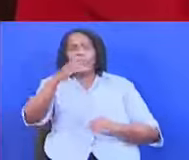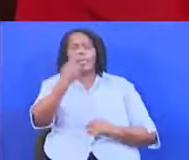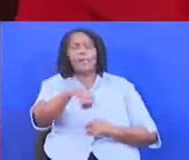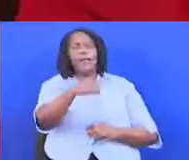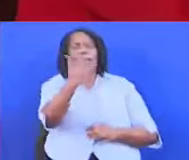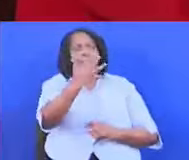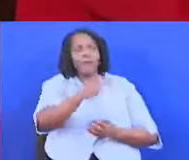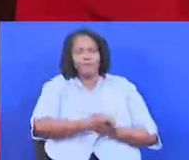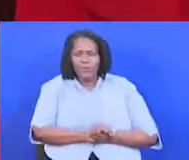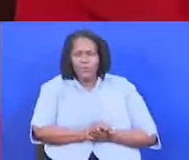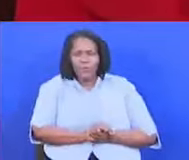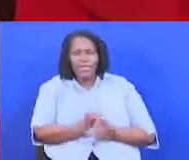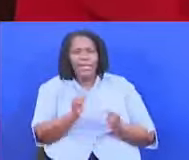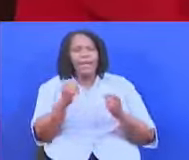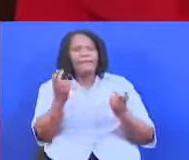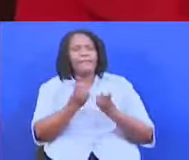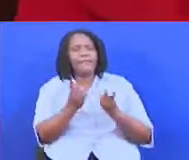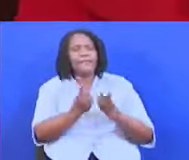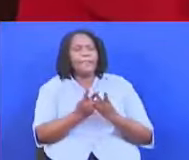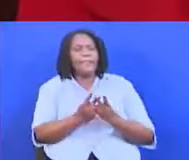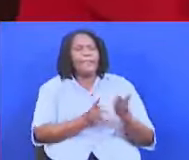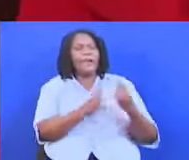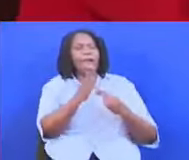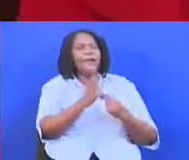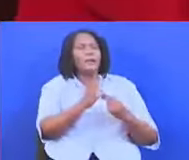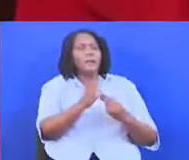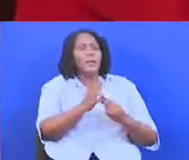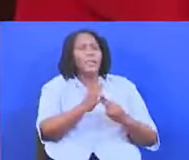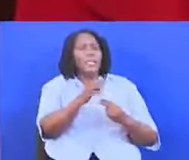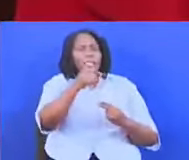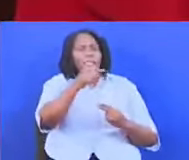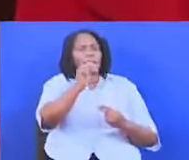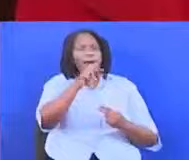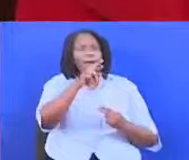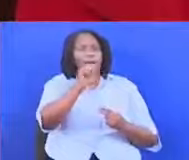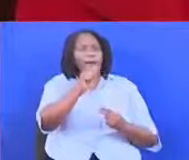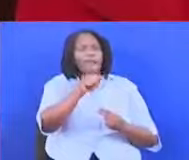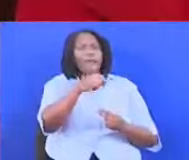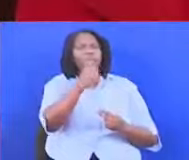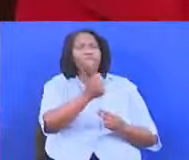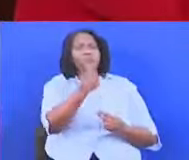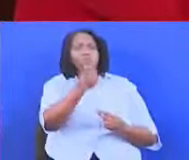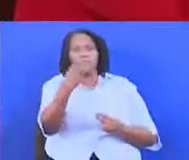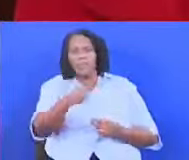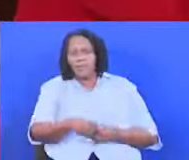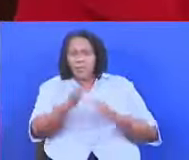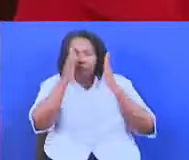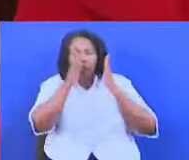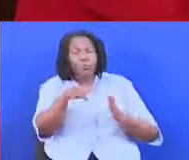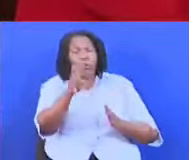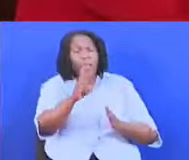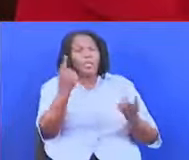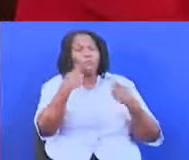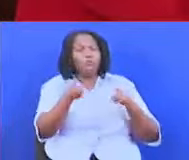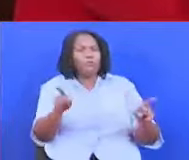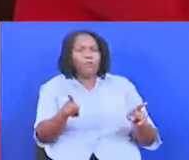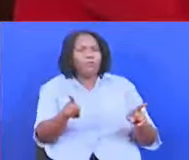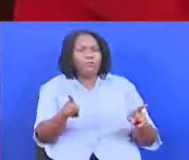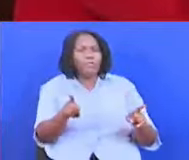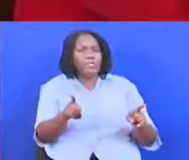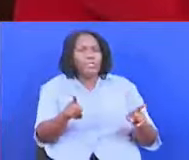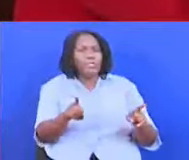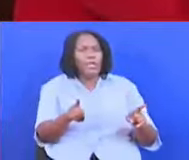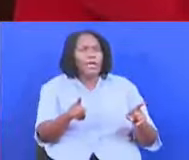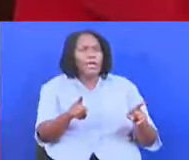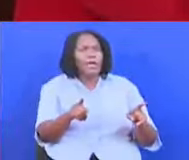zina tarafa moja moja. DC hana tofauti na afisa tarafa. Lakini ukiangalia baadhi ya kata zina watu zaidi ya